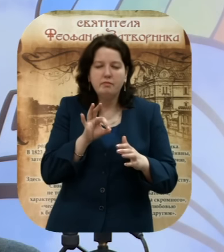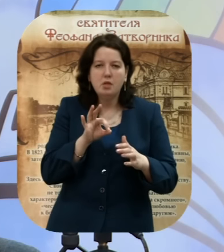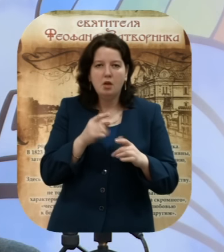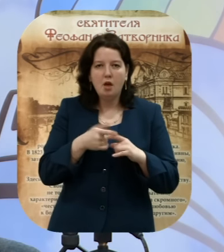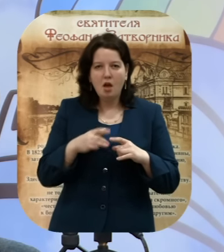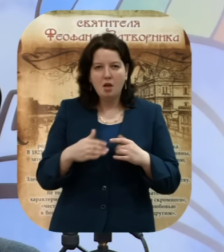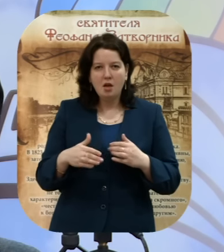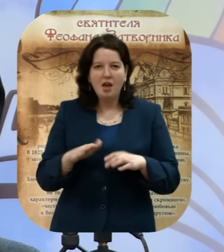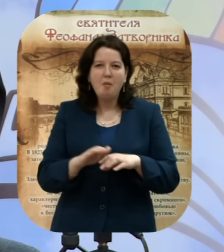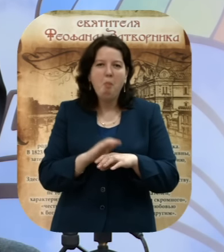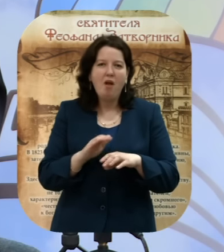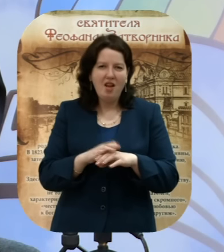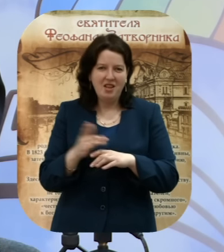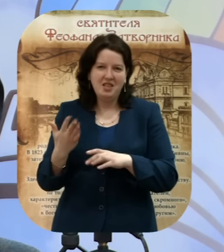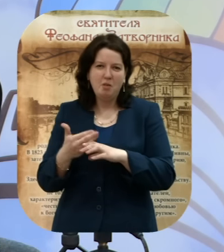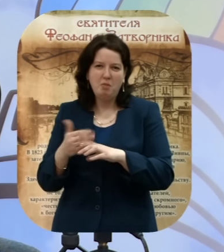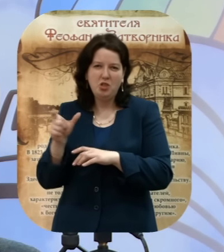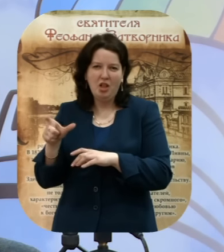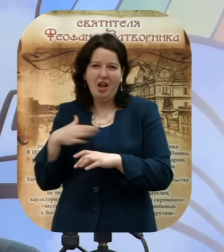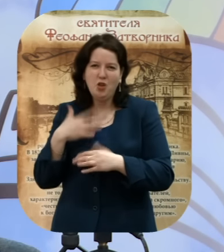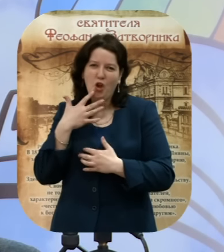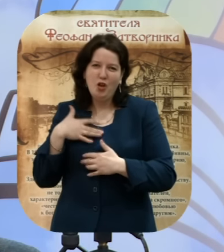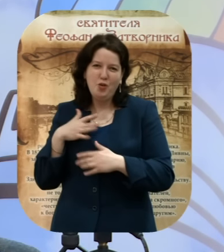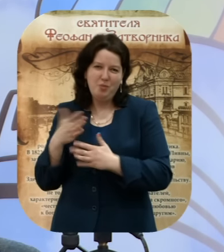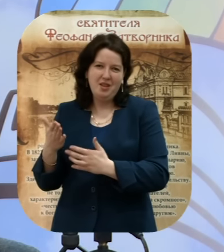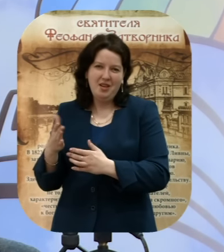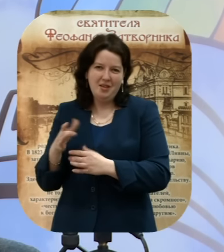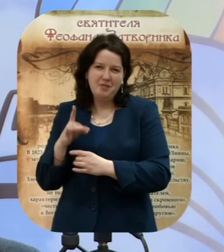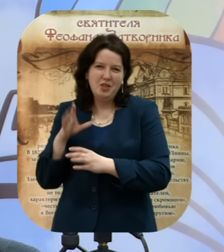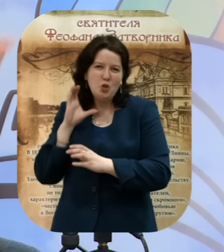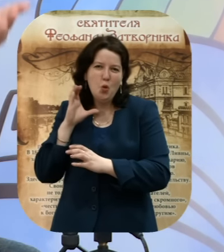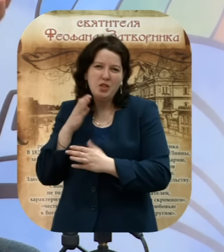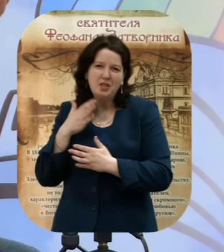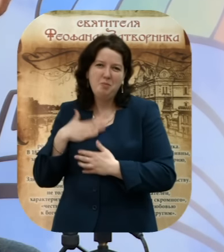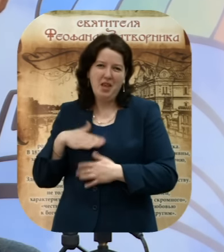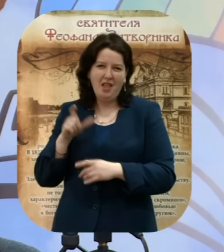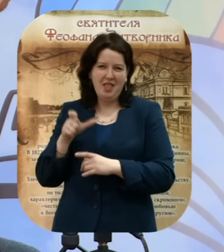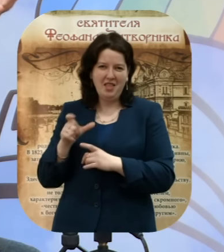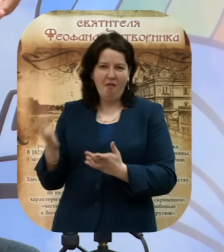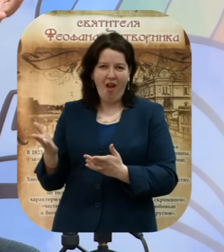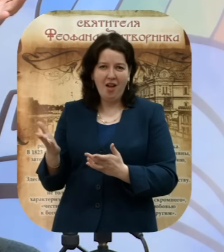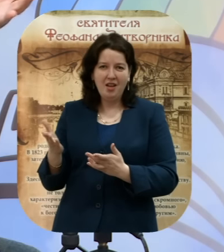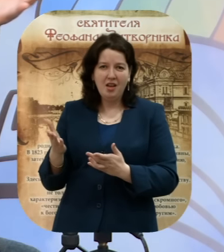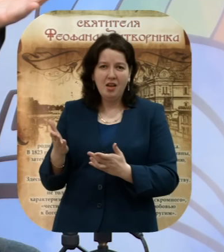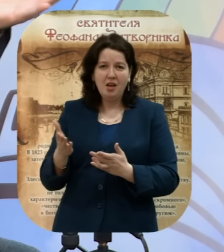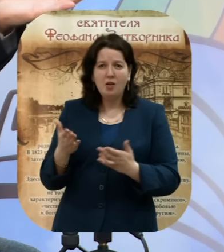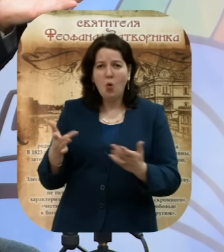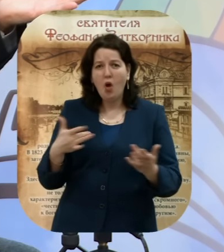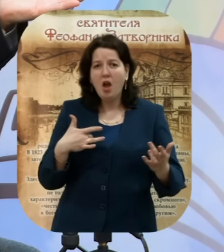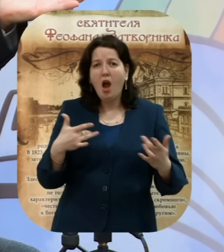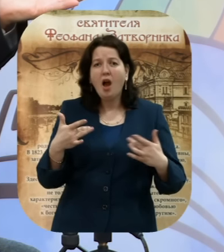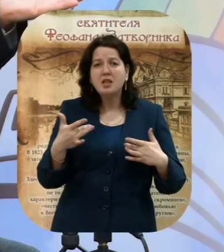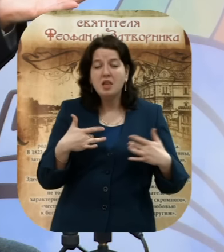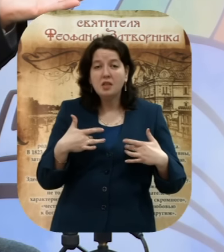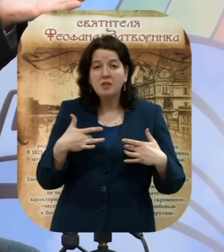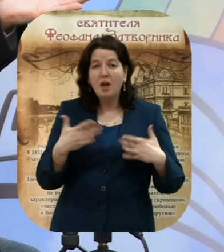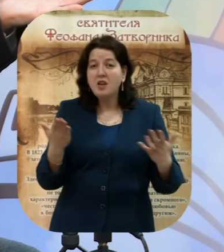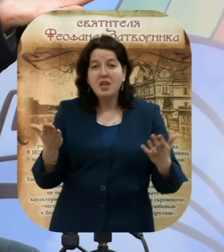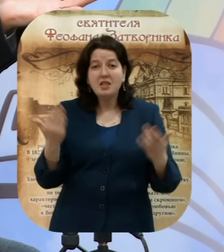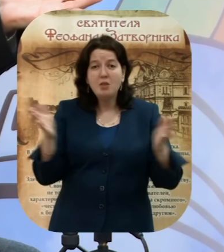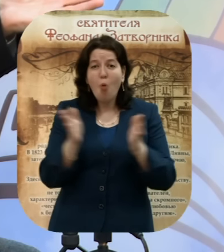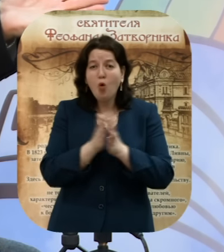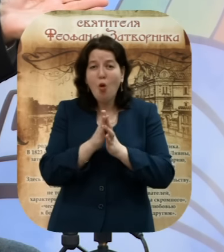не похвалите тщеславного. Бедный. Как, вы слушайте, артист вообще не сможет больше выступать,